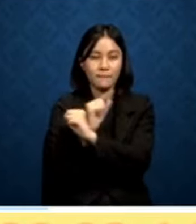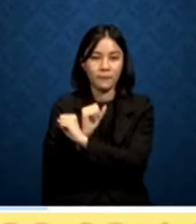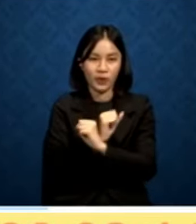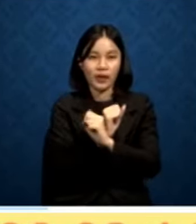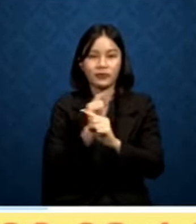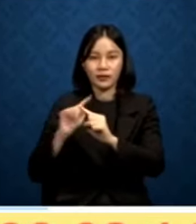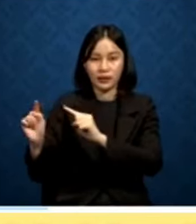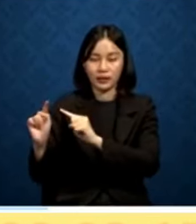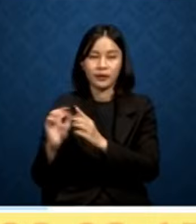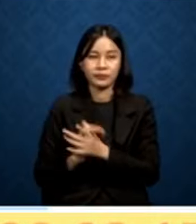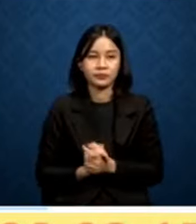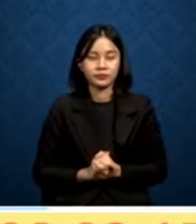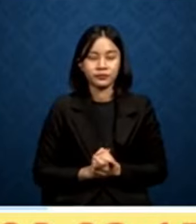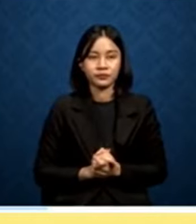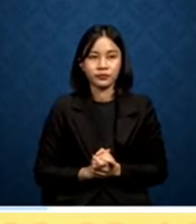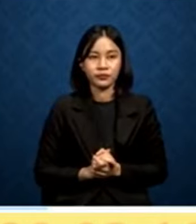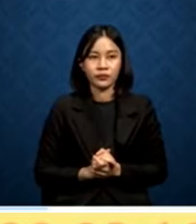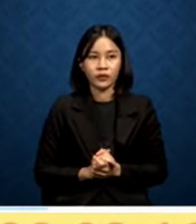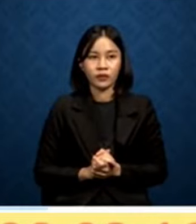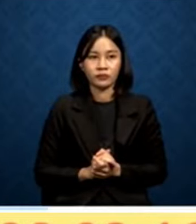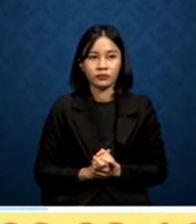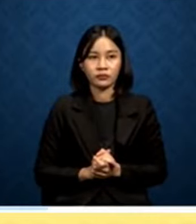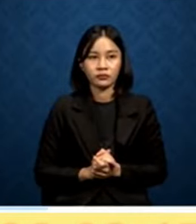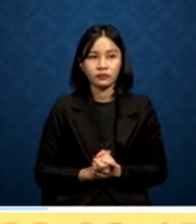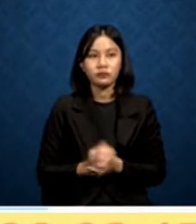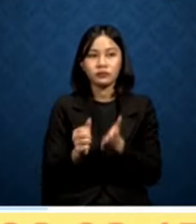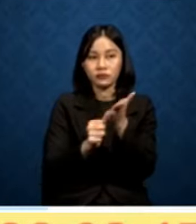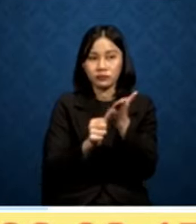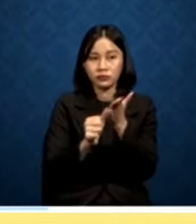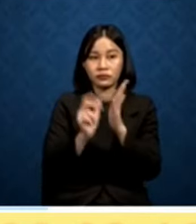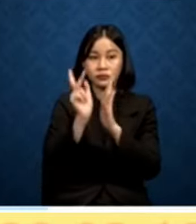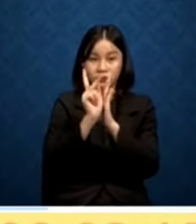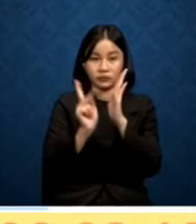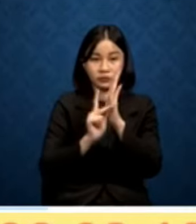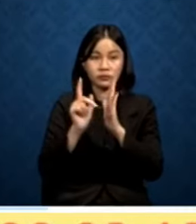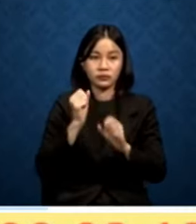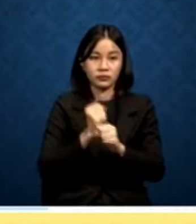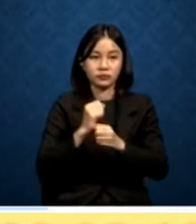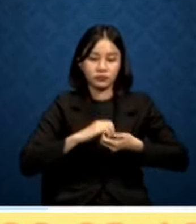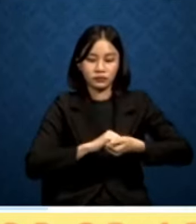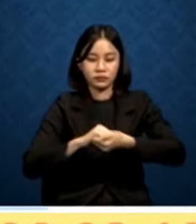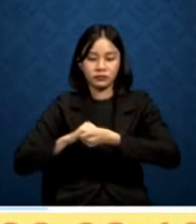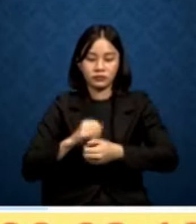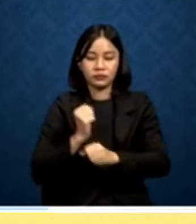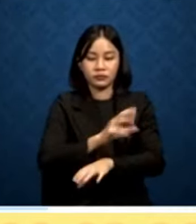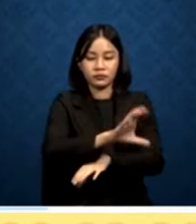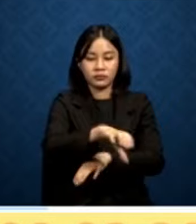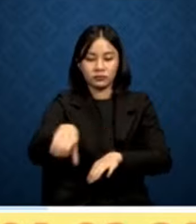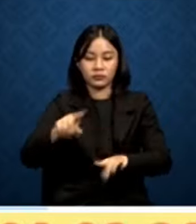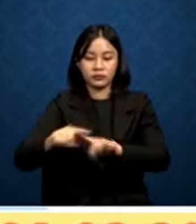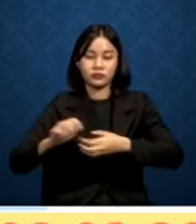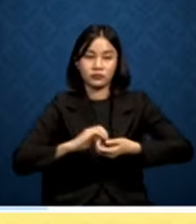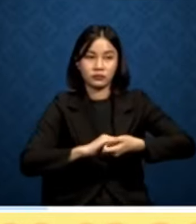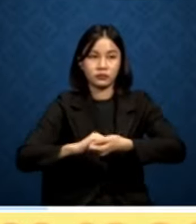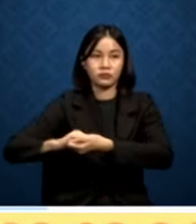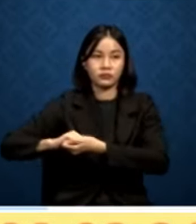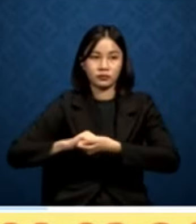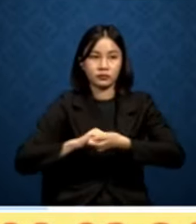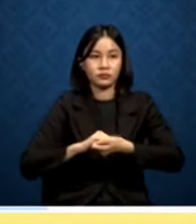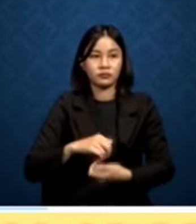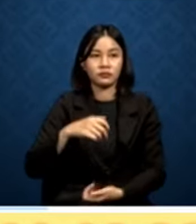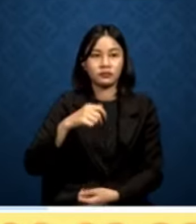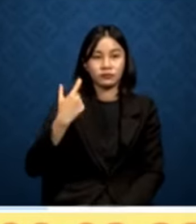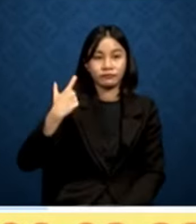องเรีวาการแข่ากฏหมายก็ตองทำงร่มกักัหายหนงานอยถา Hom ไปทั้งคลว